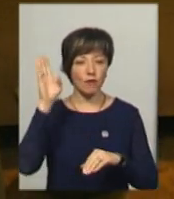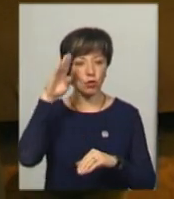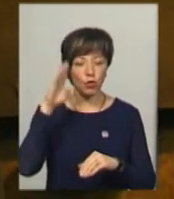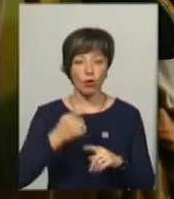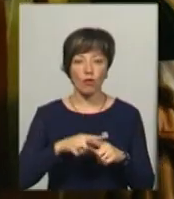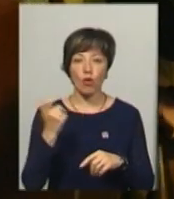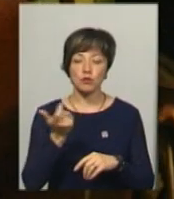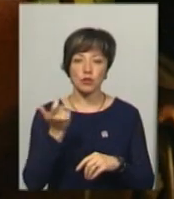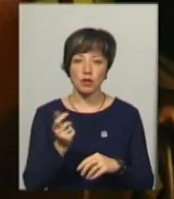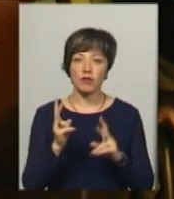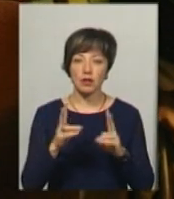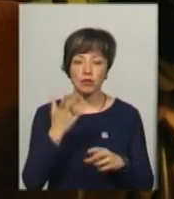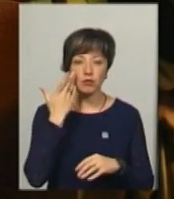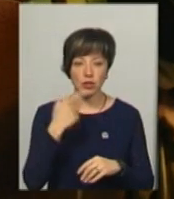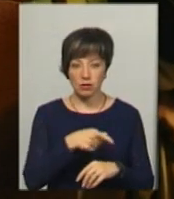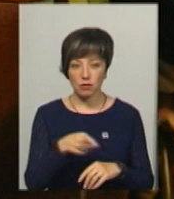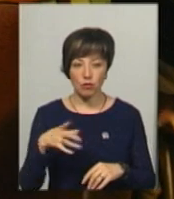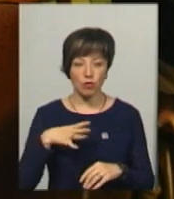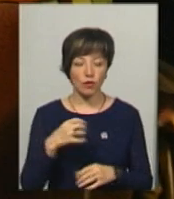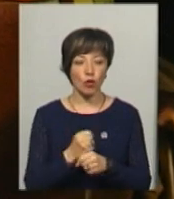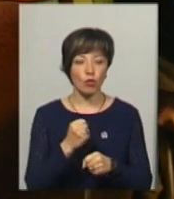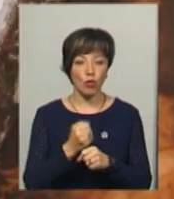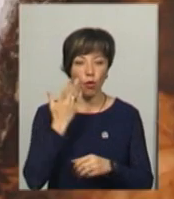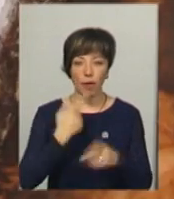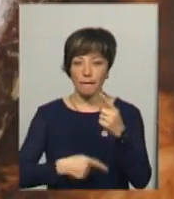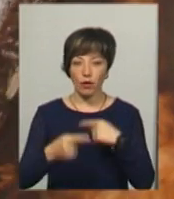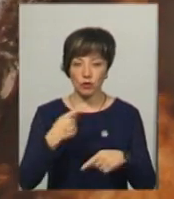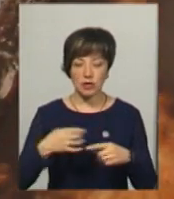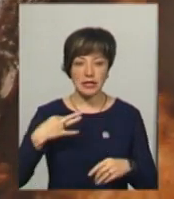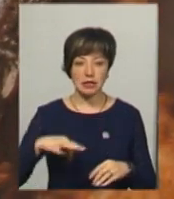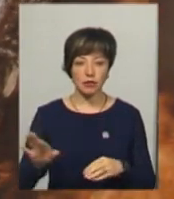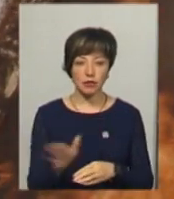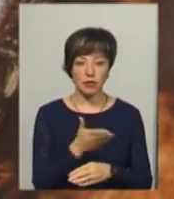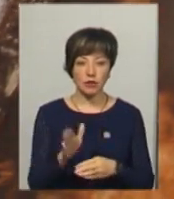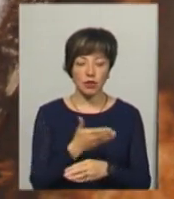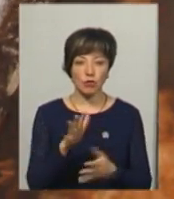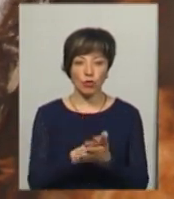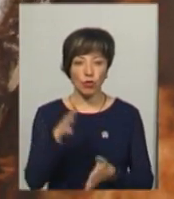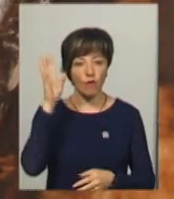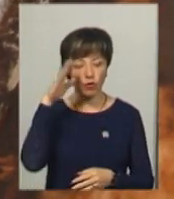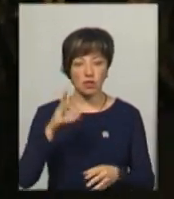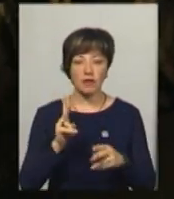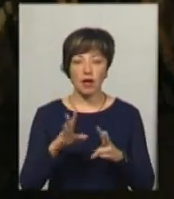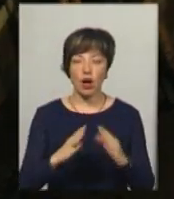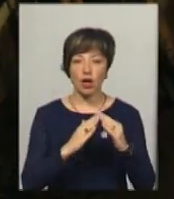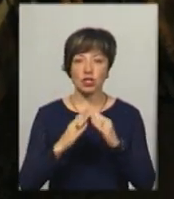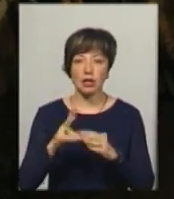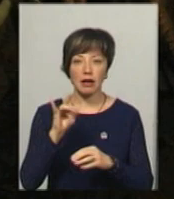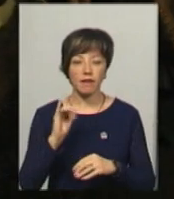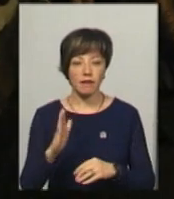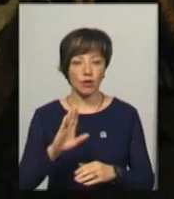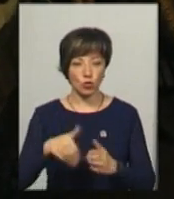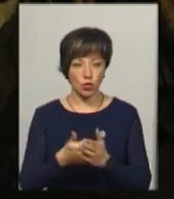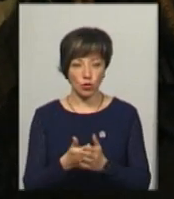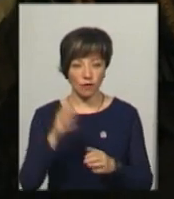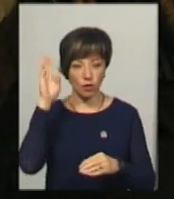Господар квартири каже, під час підтоплення був на роботі. Коли повернувся, сини вже вичерпали брудну воду з квартири. А в гаражі та в хліві досі стоїть